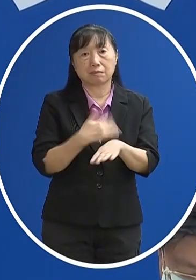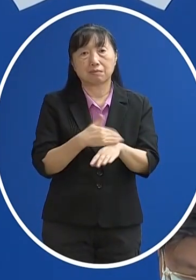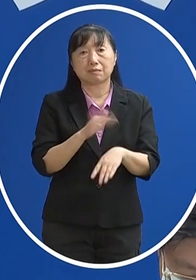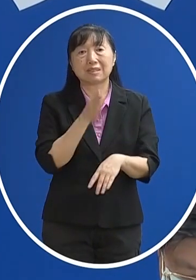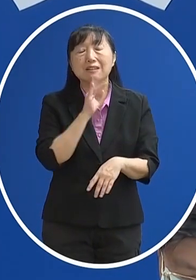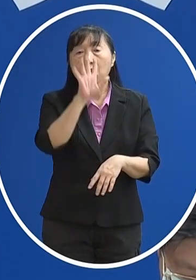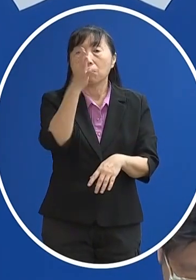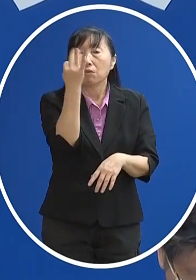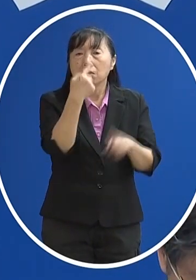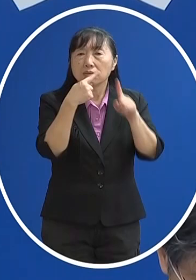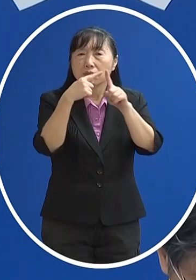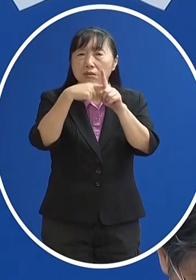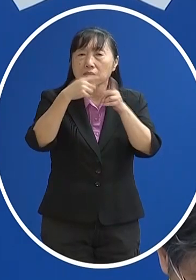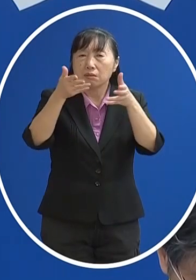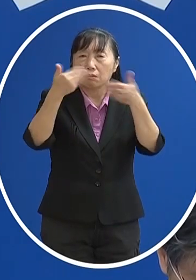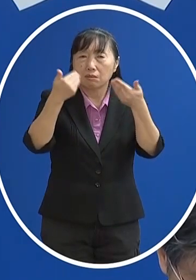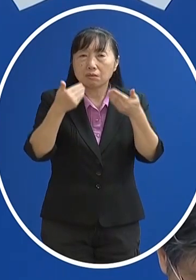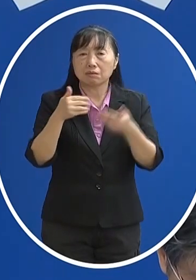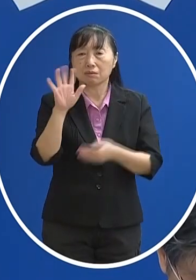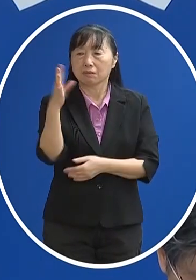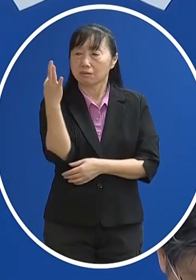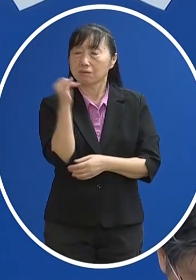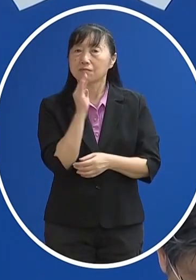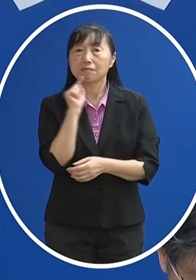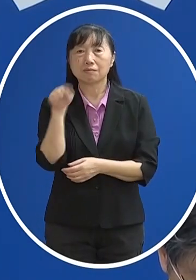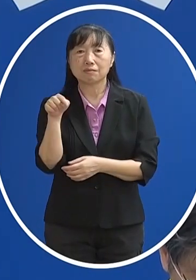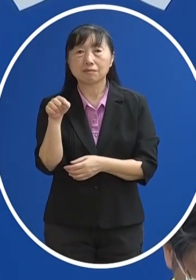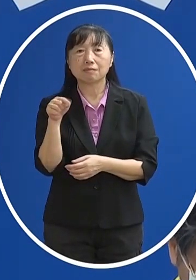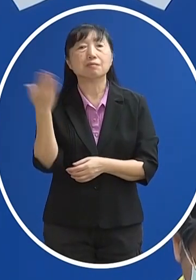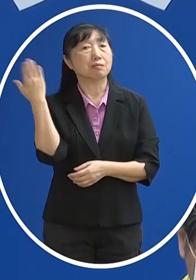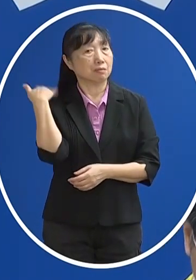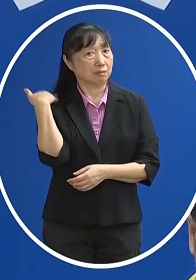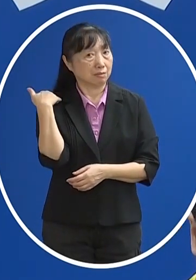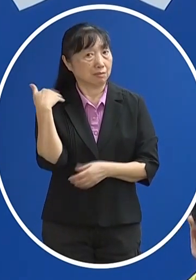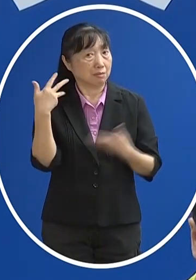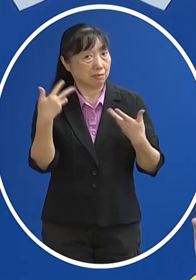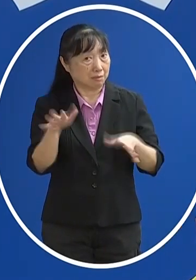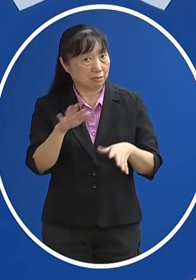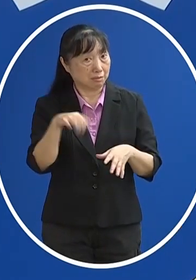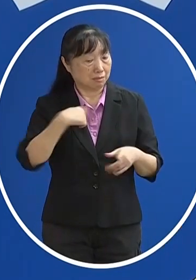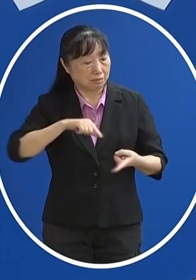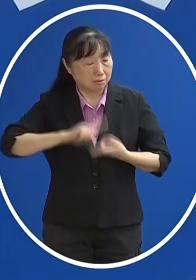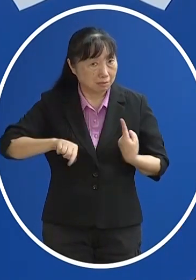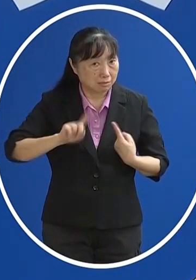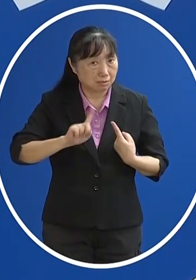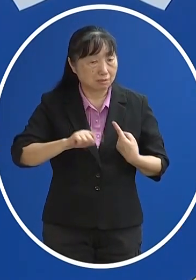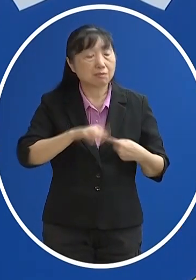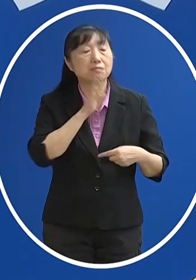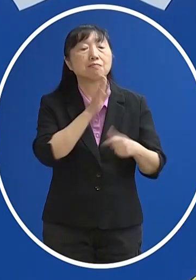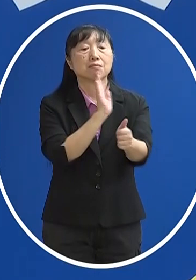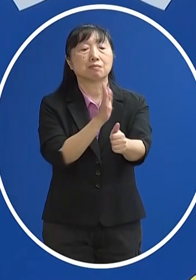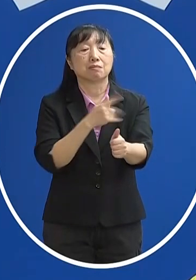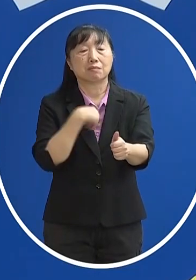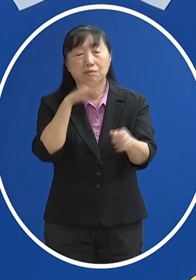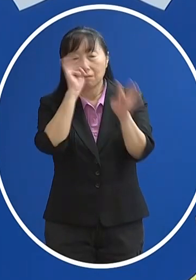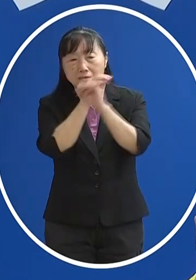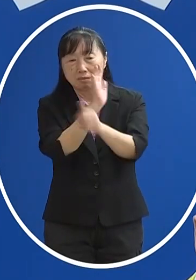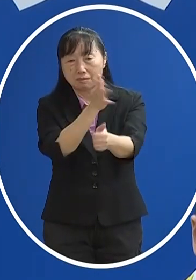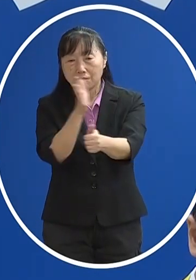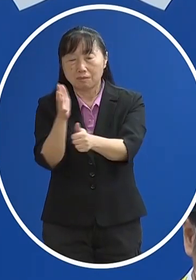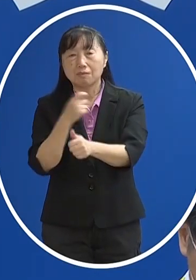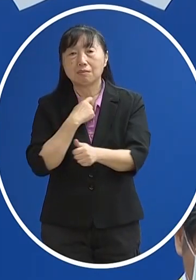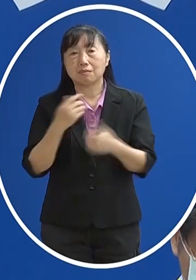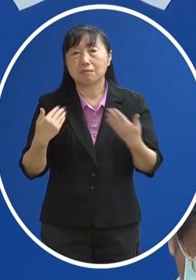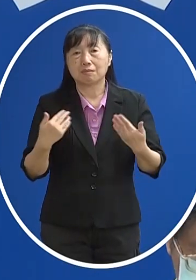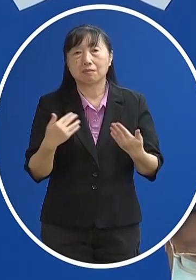有轻微症状，或过去有多少是有这个曾经出现过症状，这个就是疫调的目的之一。所以目前大家一直问这个